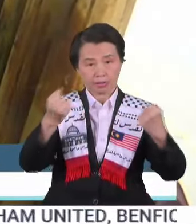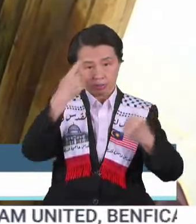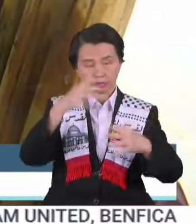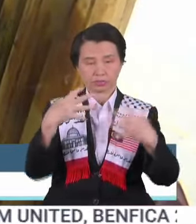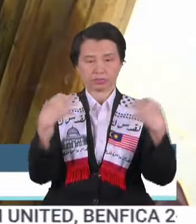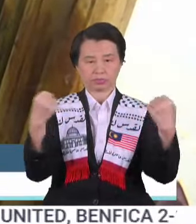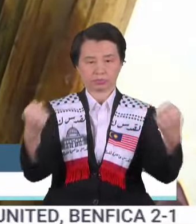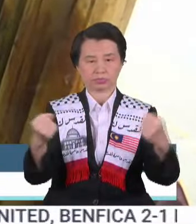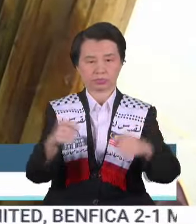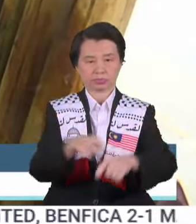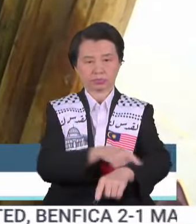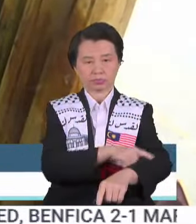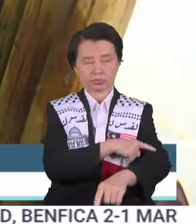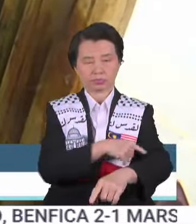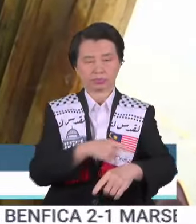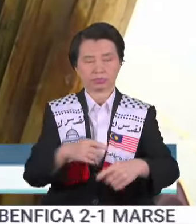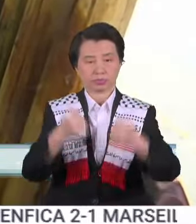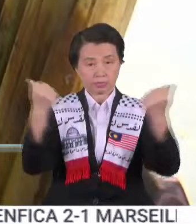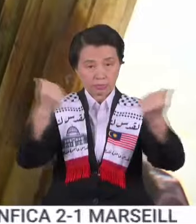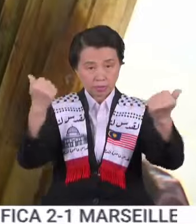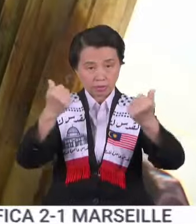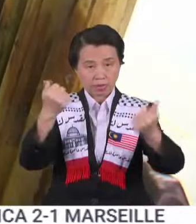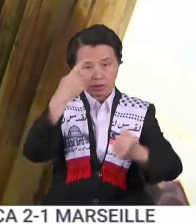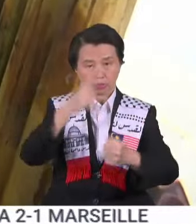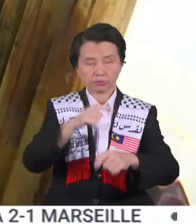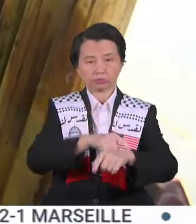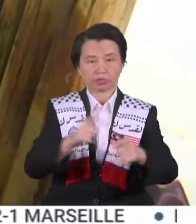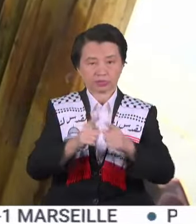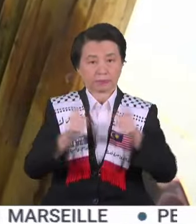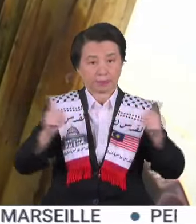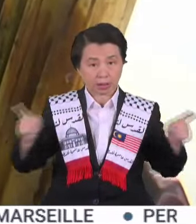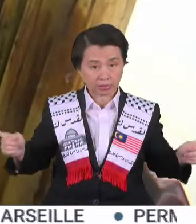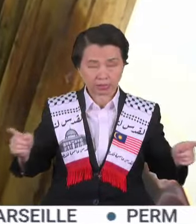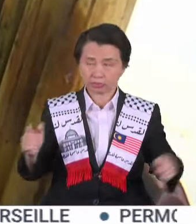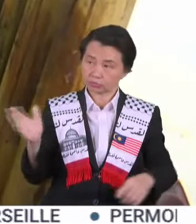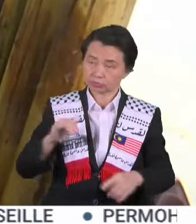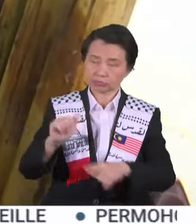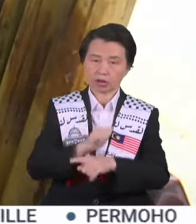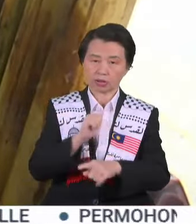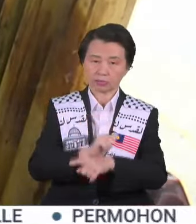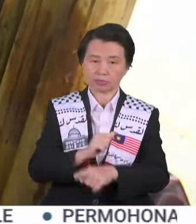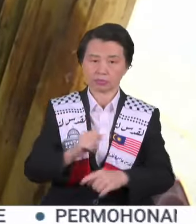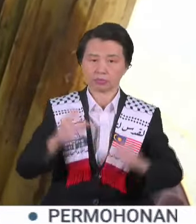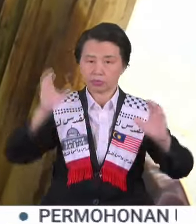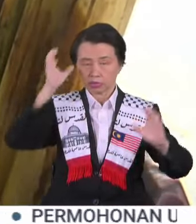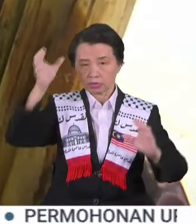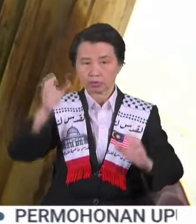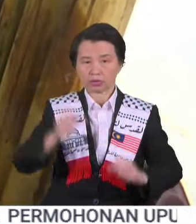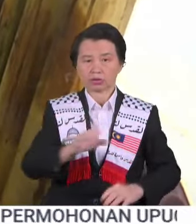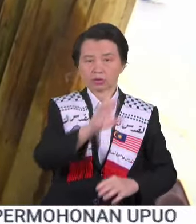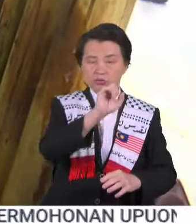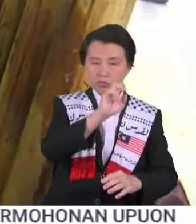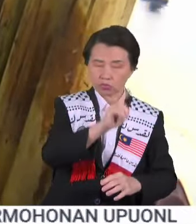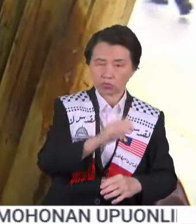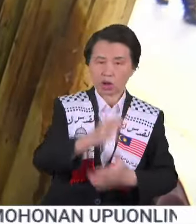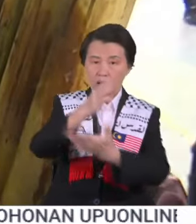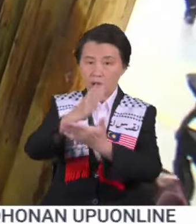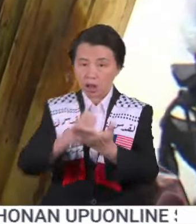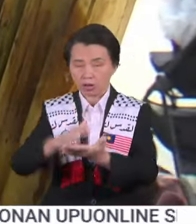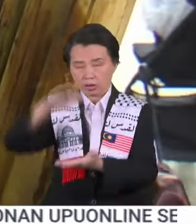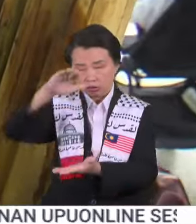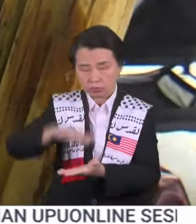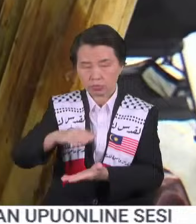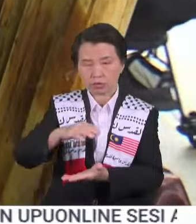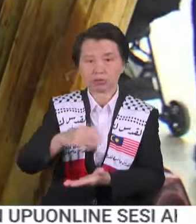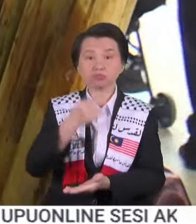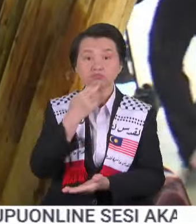kesehatan sepanjang Syawal ini, malah juga untuk jangka panjang. Jom amalkan konsep suku-suku separuh dan kurangkan pengambilan